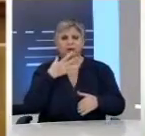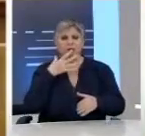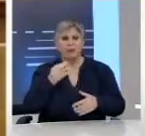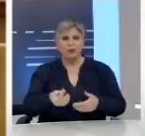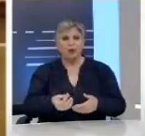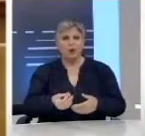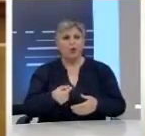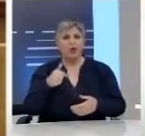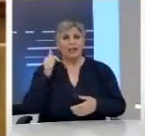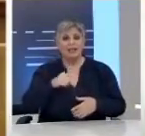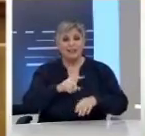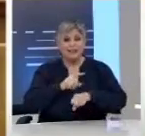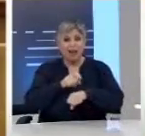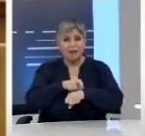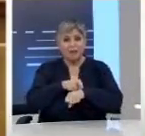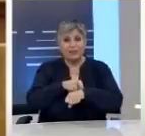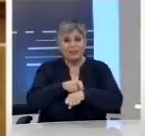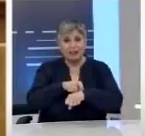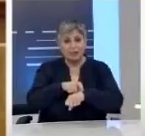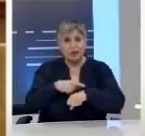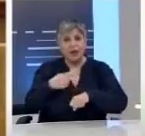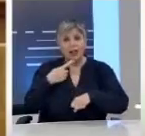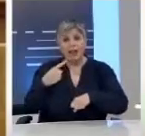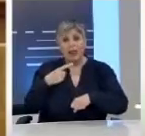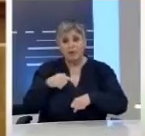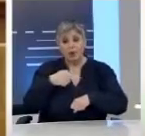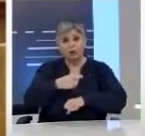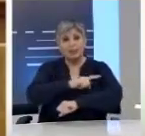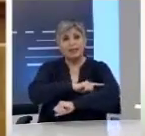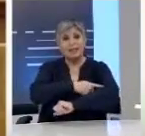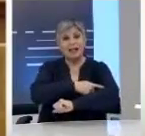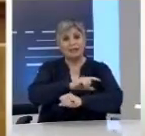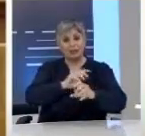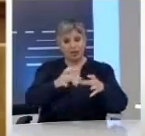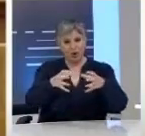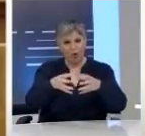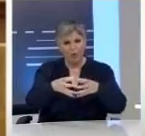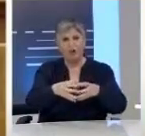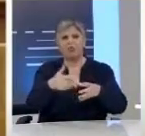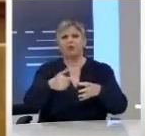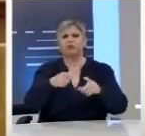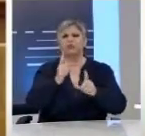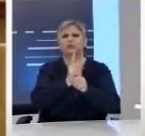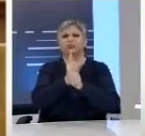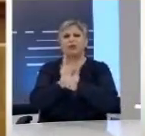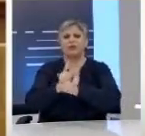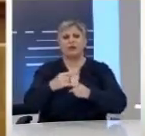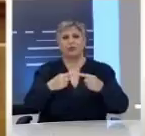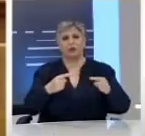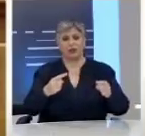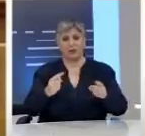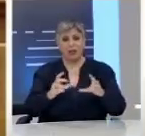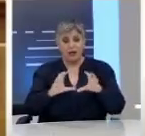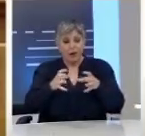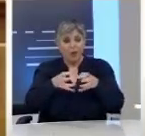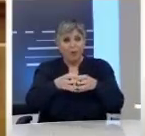γιατί αποκλείετε τη γνώμη της ιατρικής κοινότητας και όλων των σχετικών επιστημόνων από τους 15 έως 17